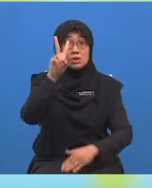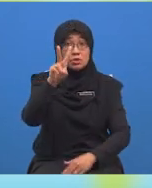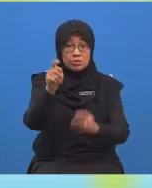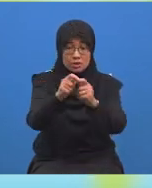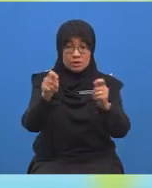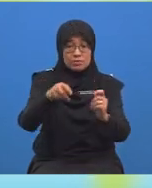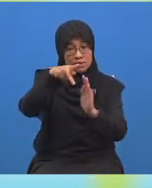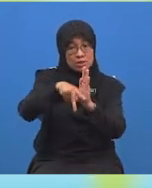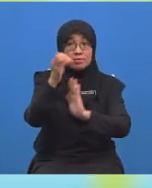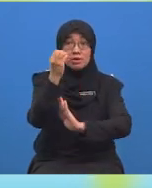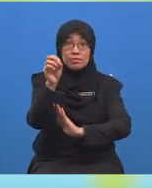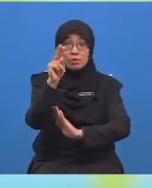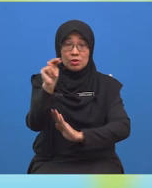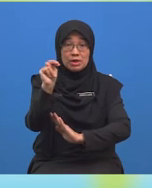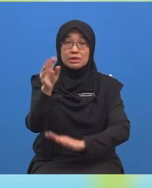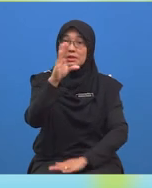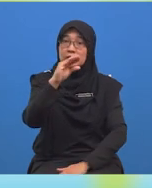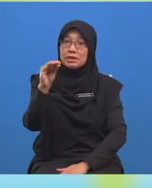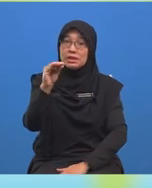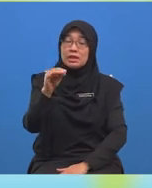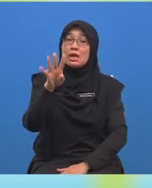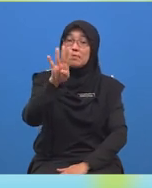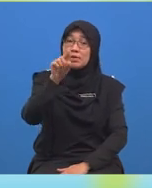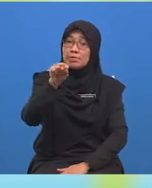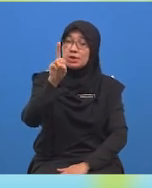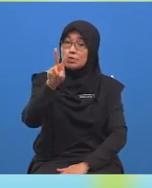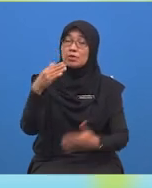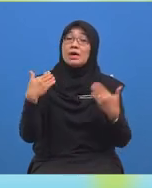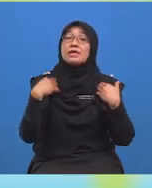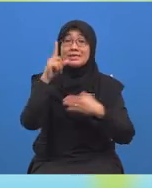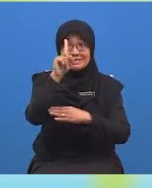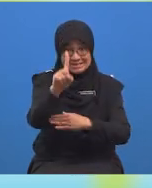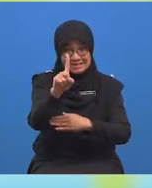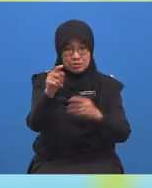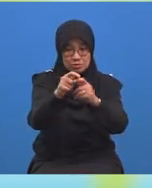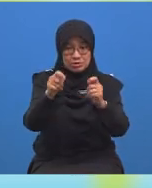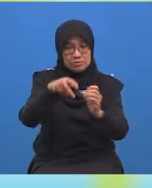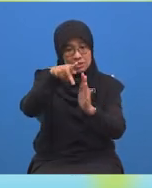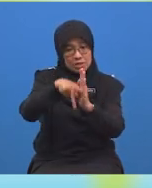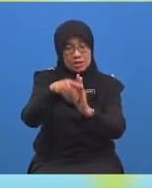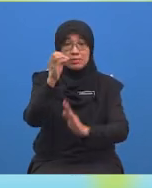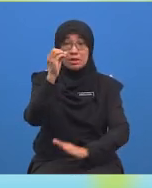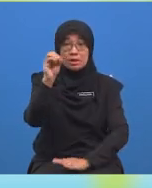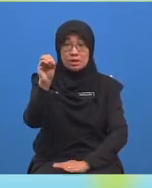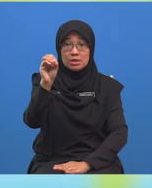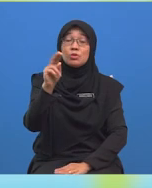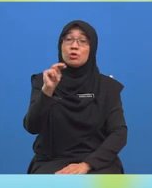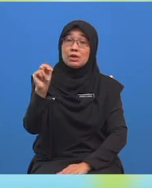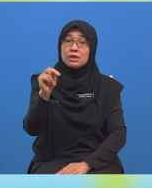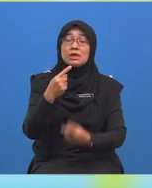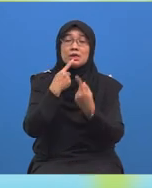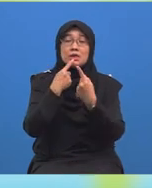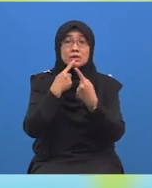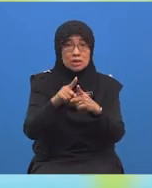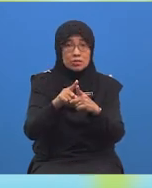432.01 ada 2 tempat perpuluhan dan 4.2 ada 1 tempat perpuluhan. Maka